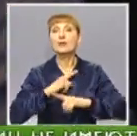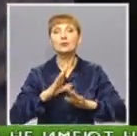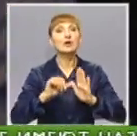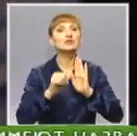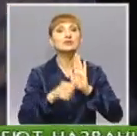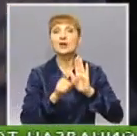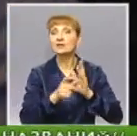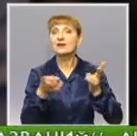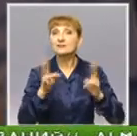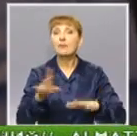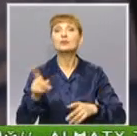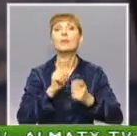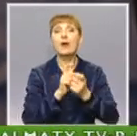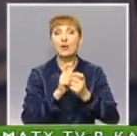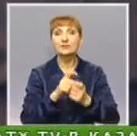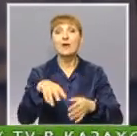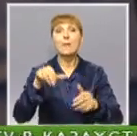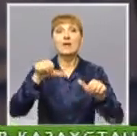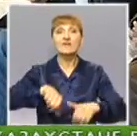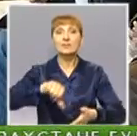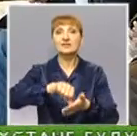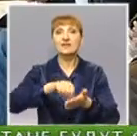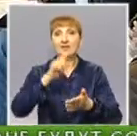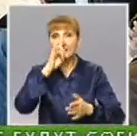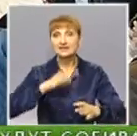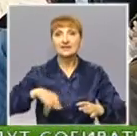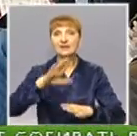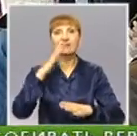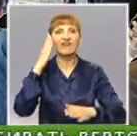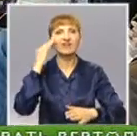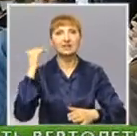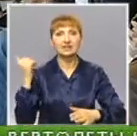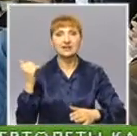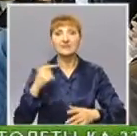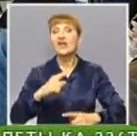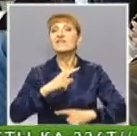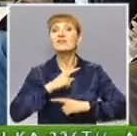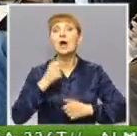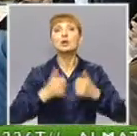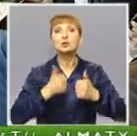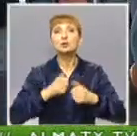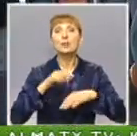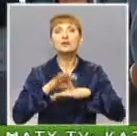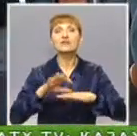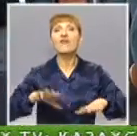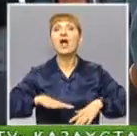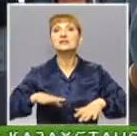конкурсантов. Они и будут бороться за право представлять нашу страну в Татарстане. Финальный тур конкурса пройдет в